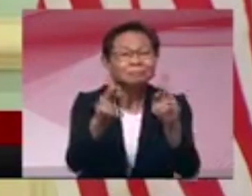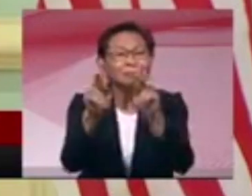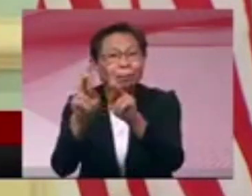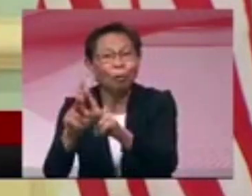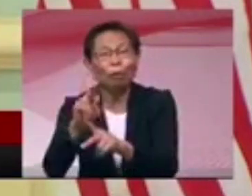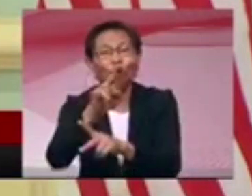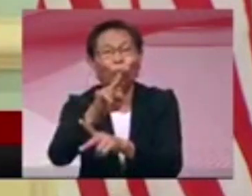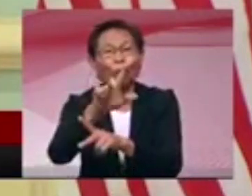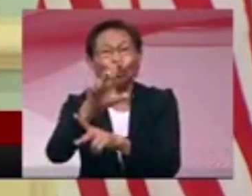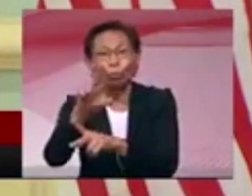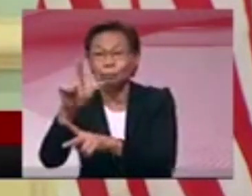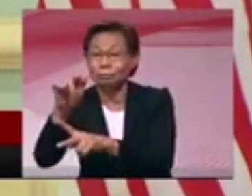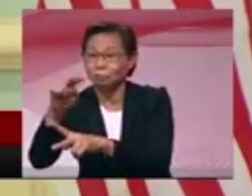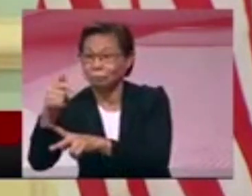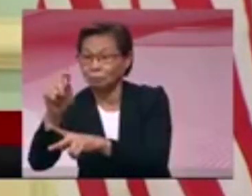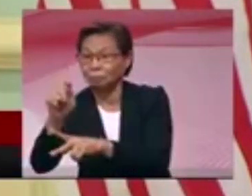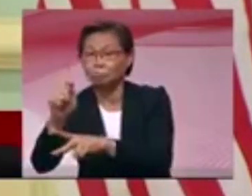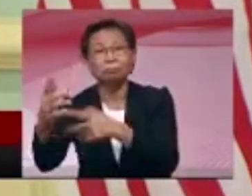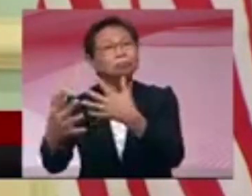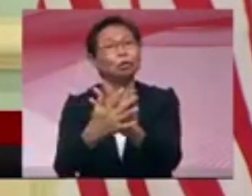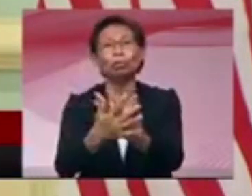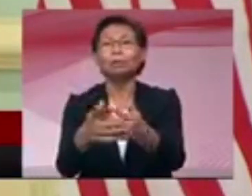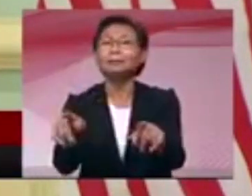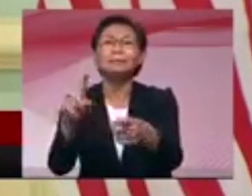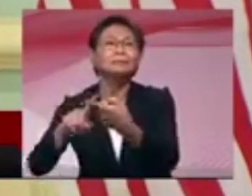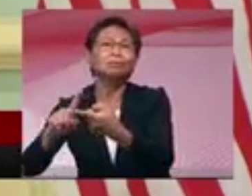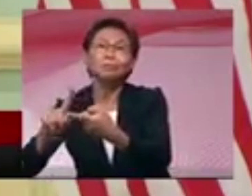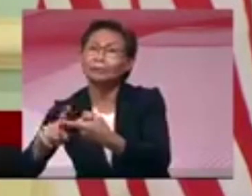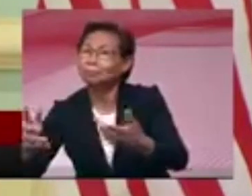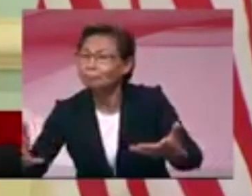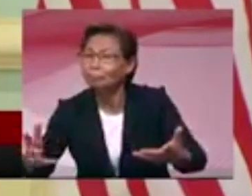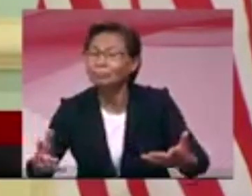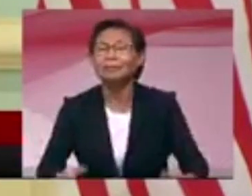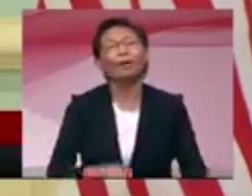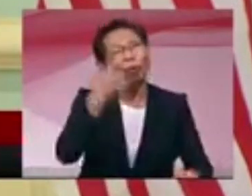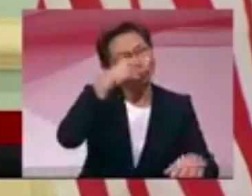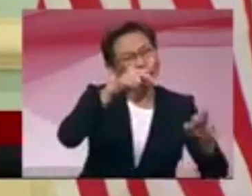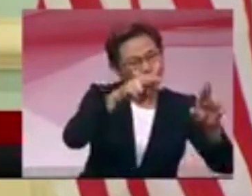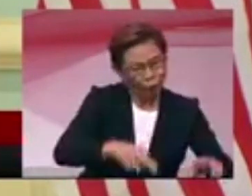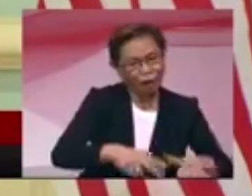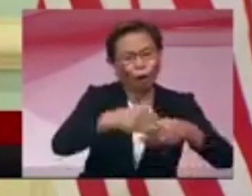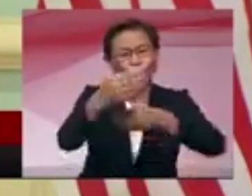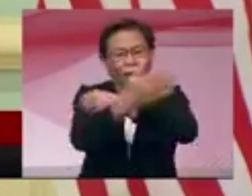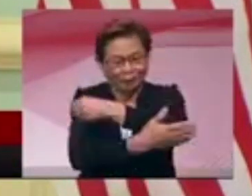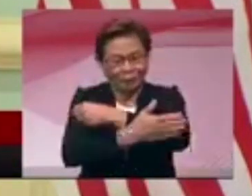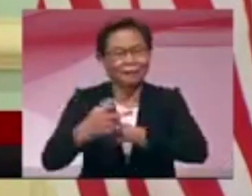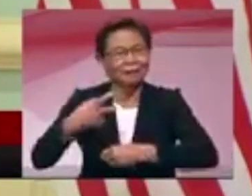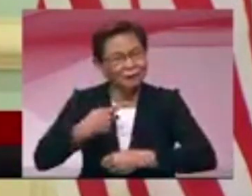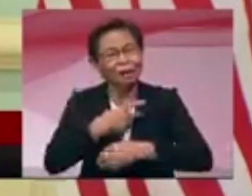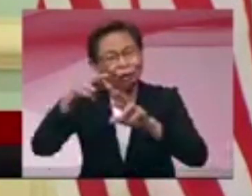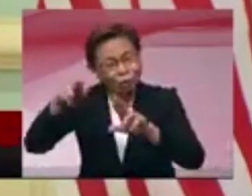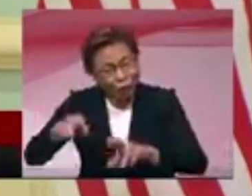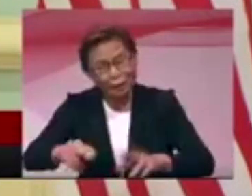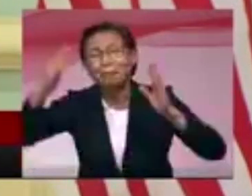Langat dikurung juga. Jadi bukan untuk warga asing semata-mata kita membuat kurungan